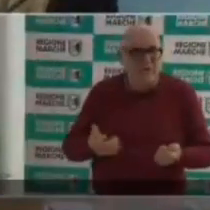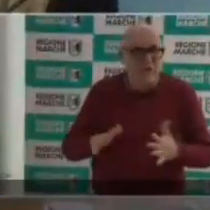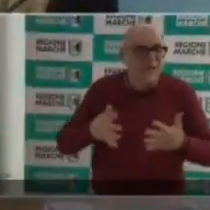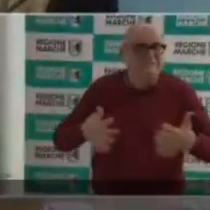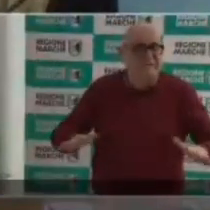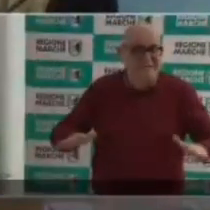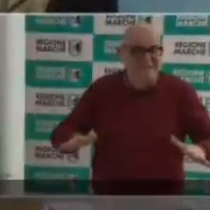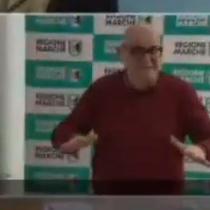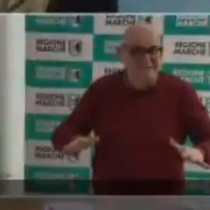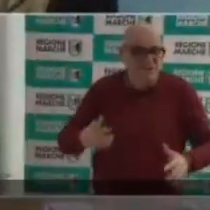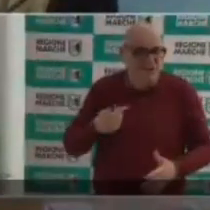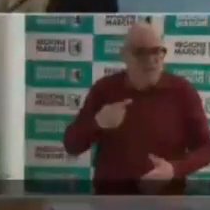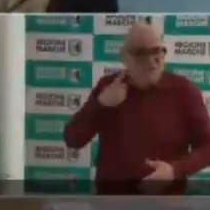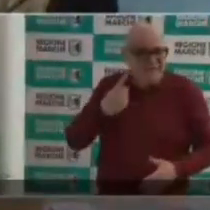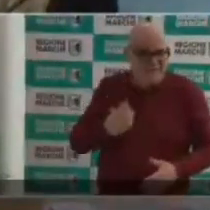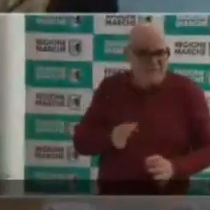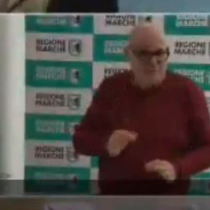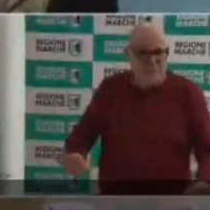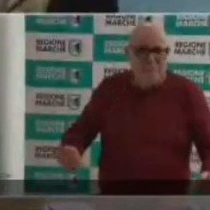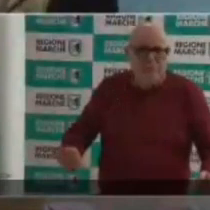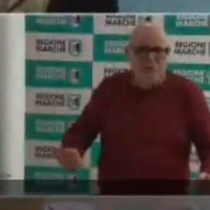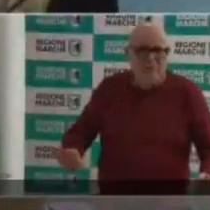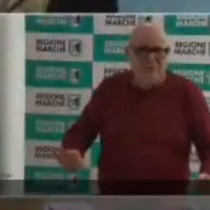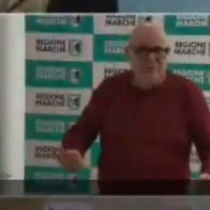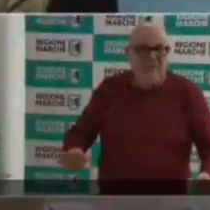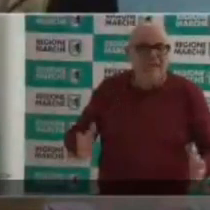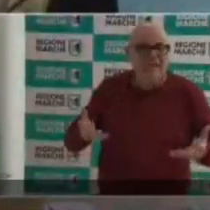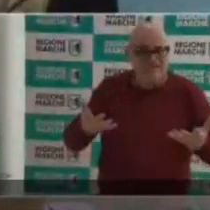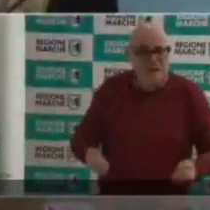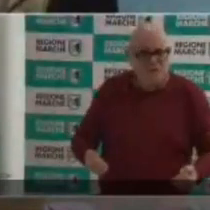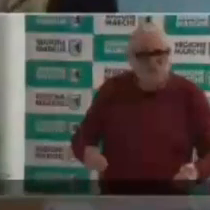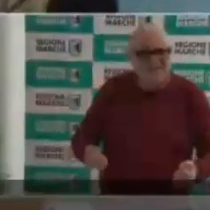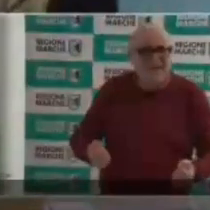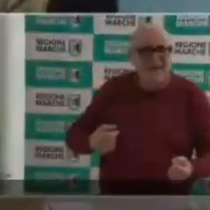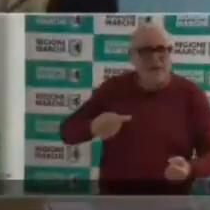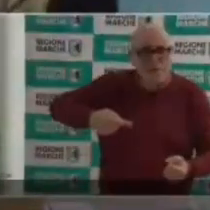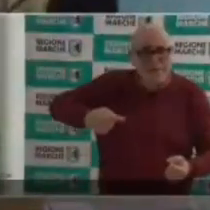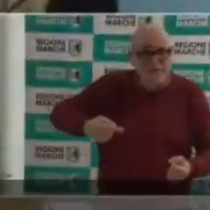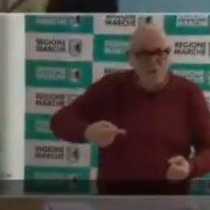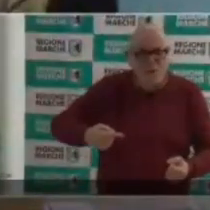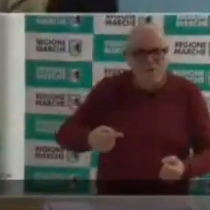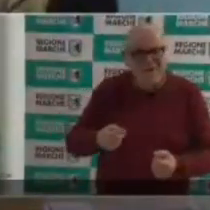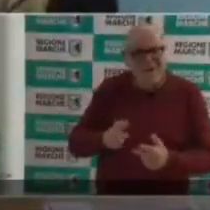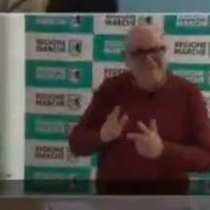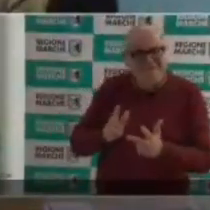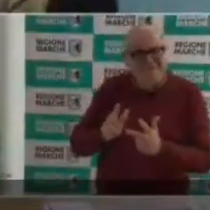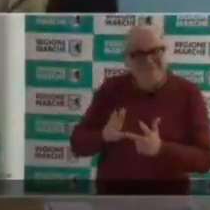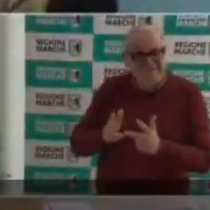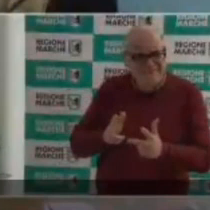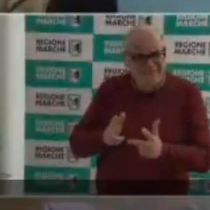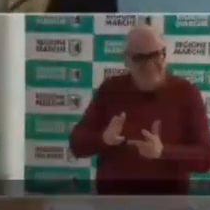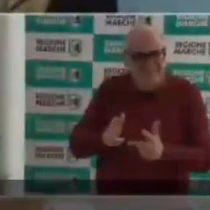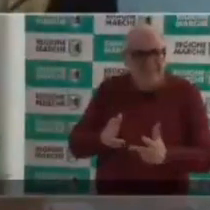noi ci sentiamo un po' pronti, devo dire, per accettare qualche sfida ulteriore, e spero che da qui ai